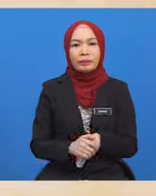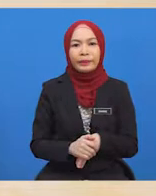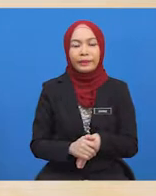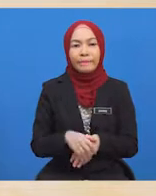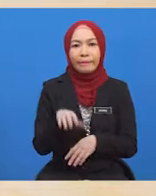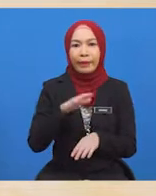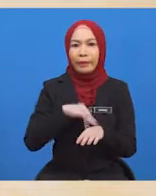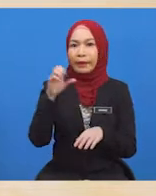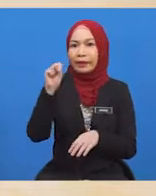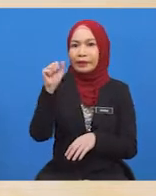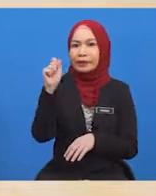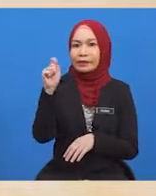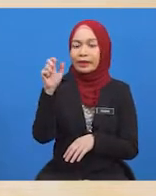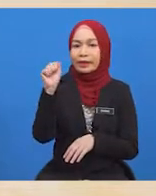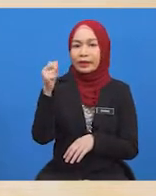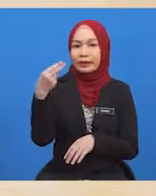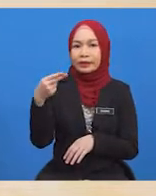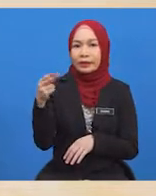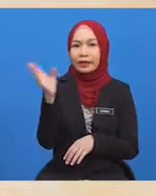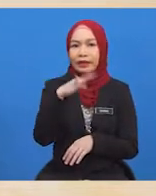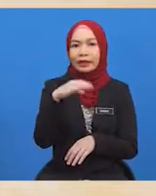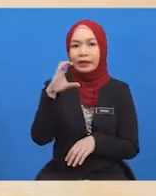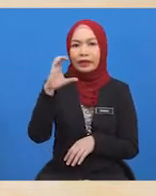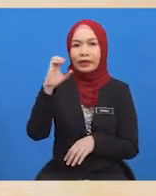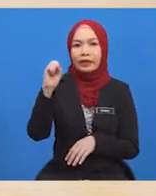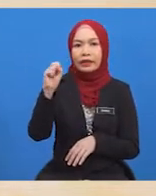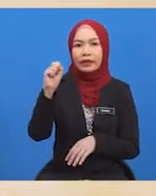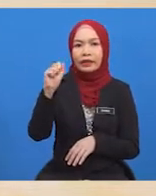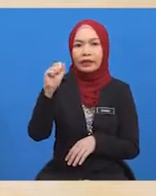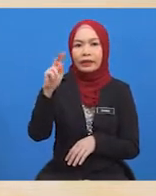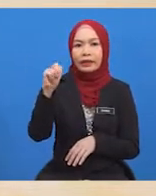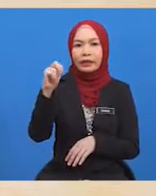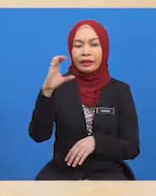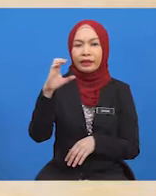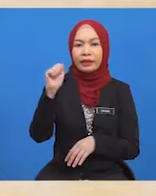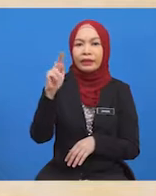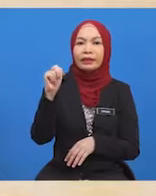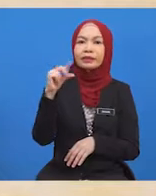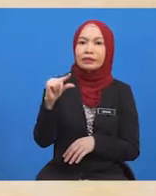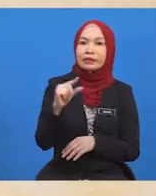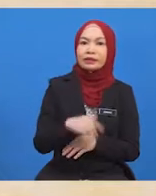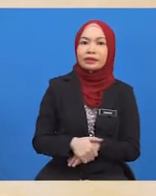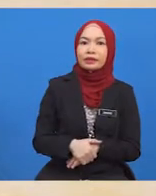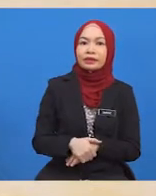mencancang. Jom kita lengkapkan jadual dengan maklumat yang terdapat pada rajah F.